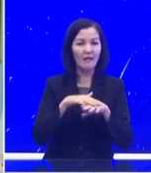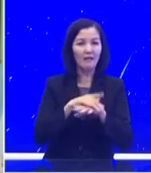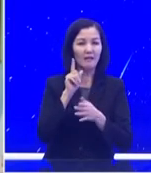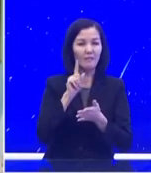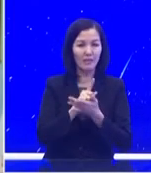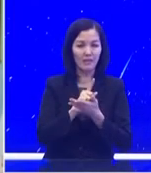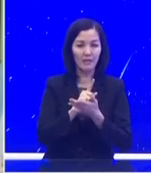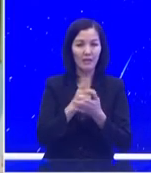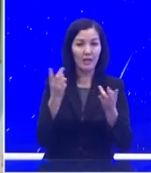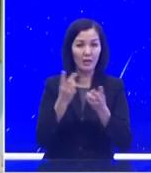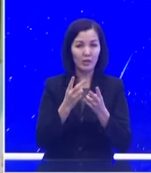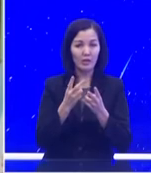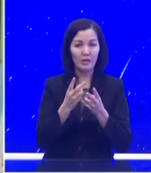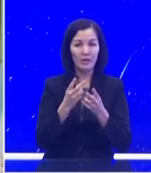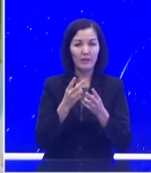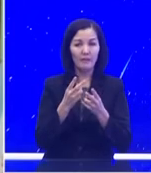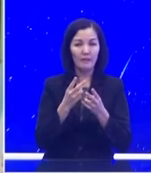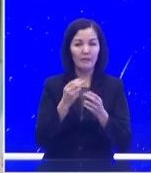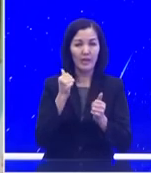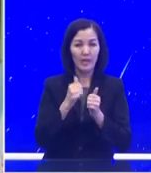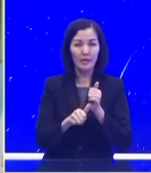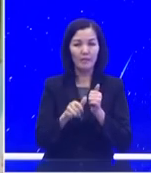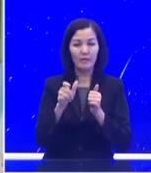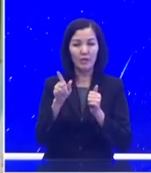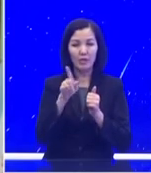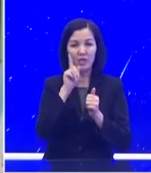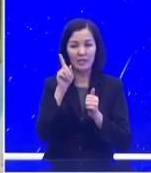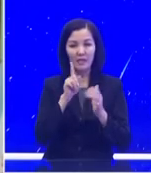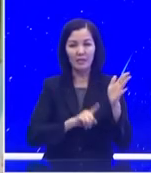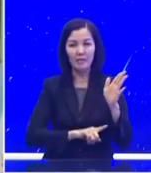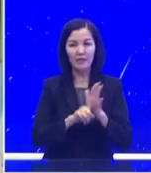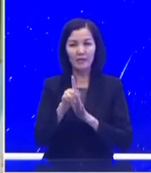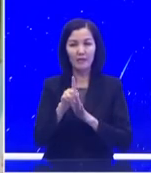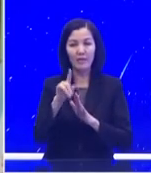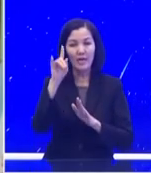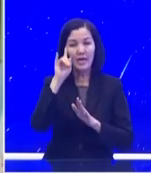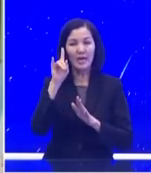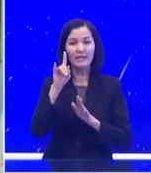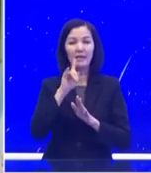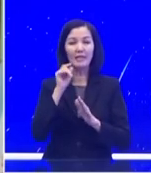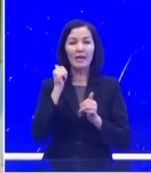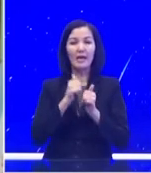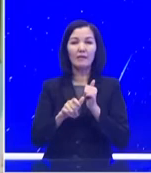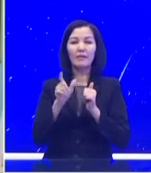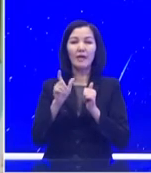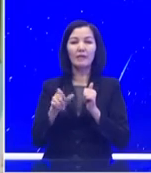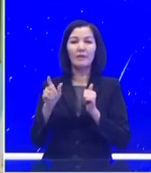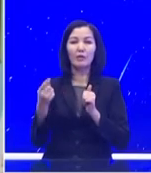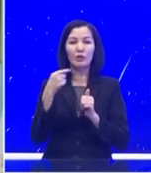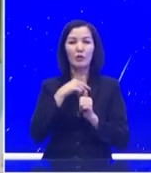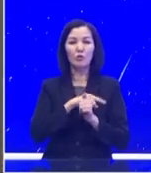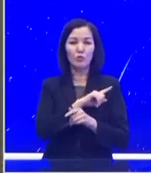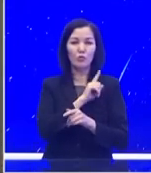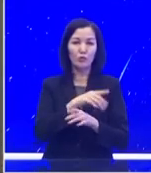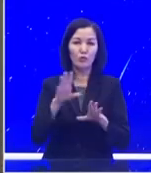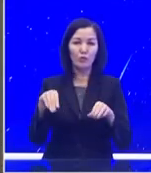шейін қажет деп білеміз. Өйткені әрбір жастардан бастап осы қазақтың әрбір азаматына рух беретін